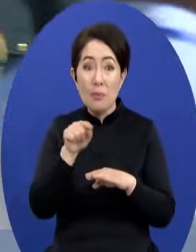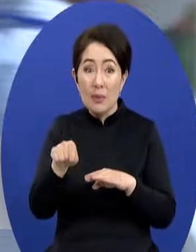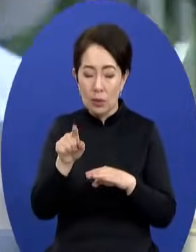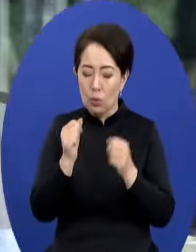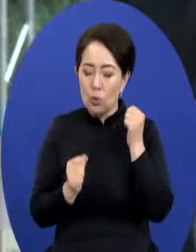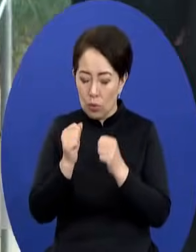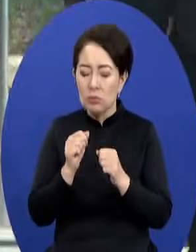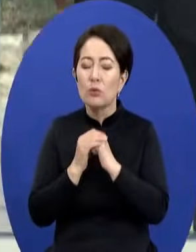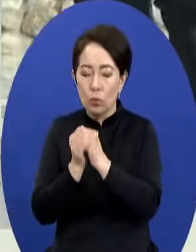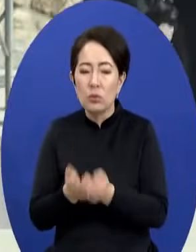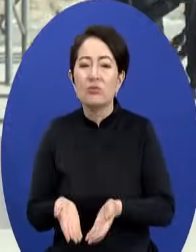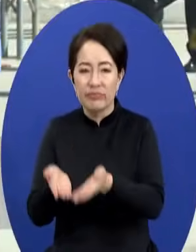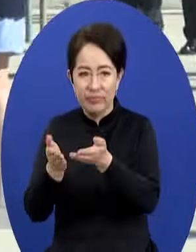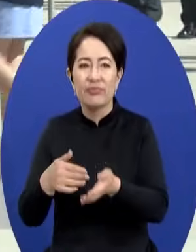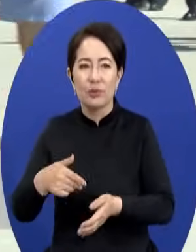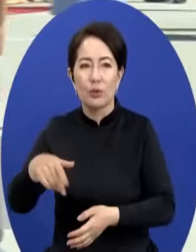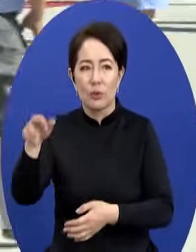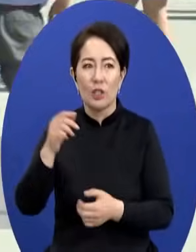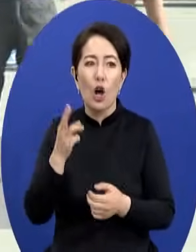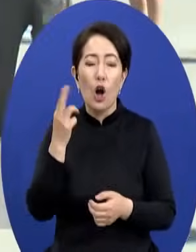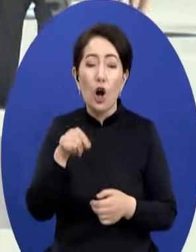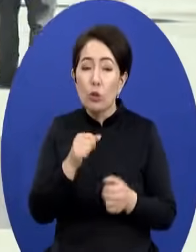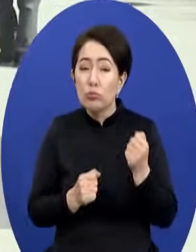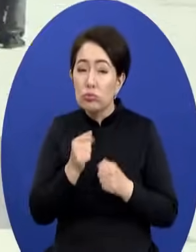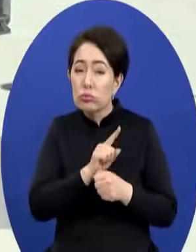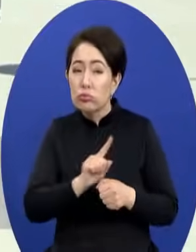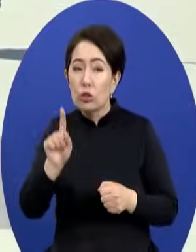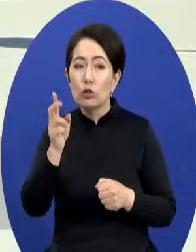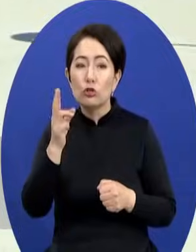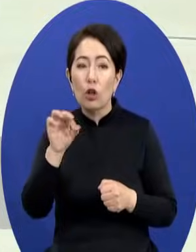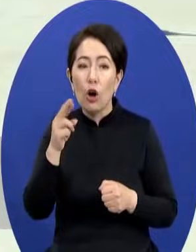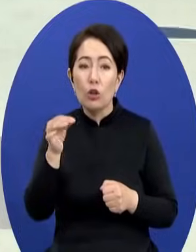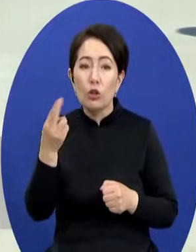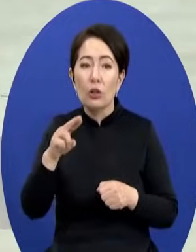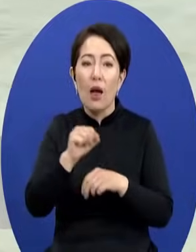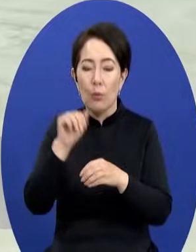өглөө.